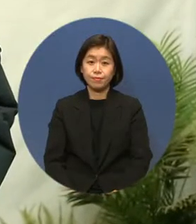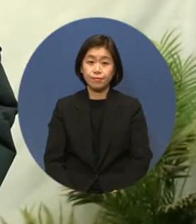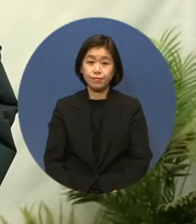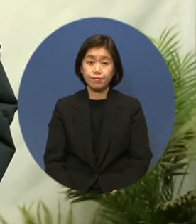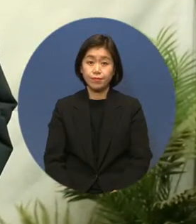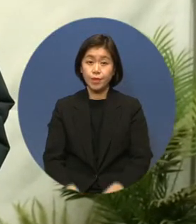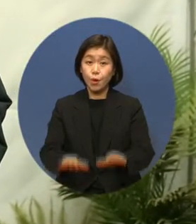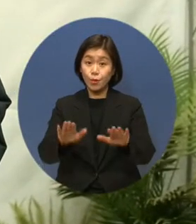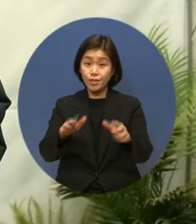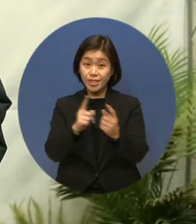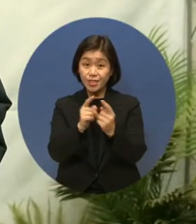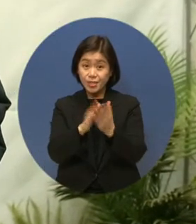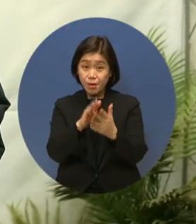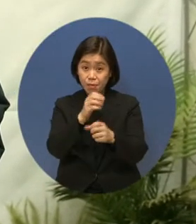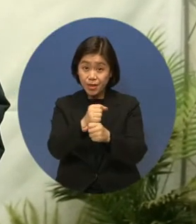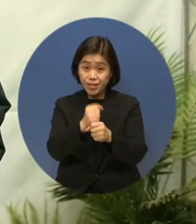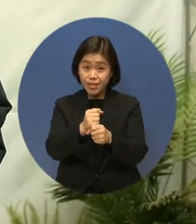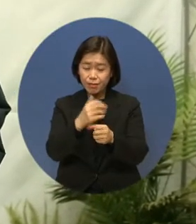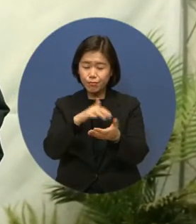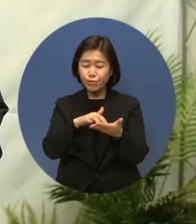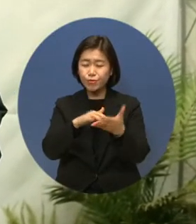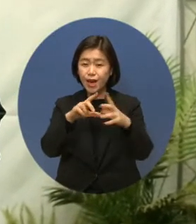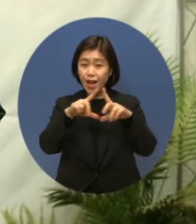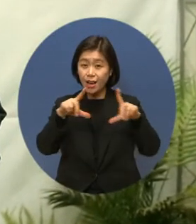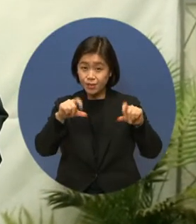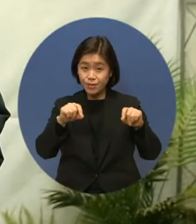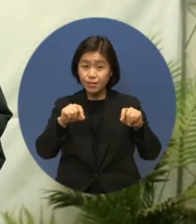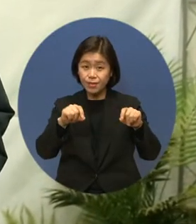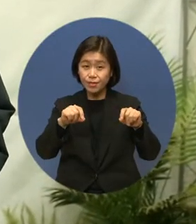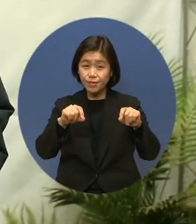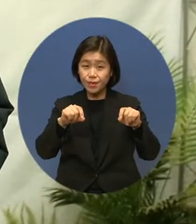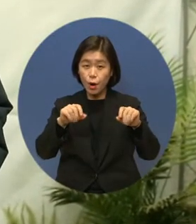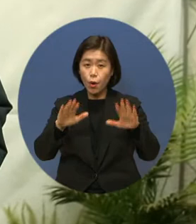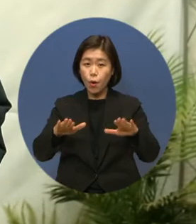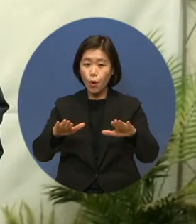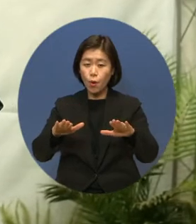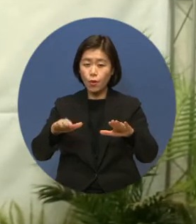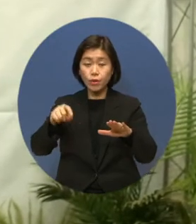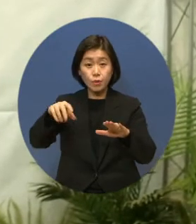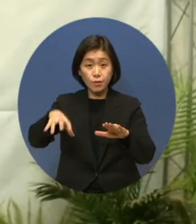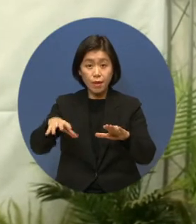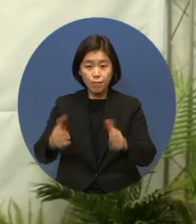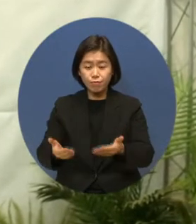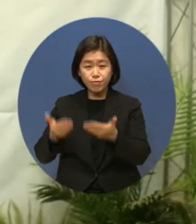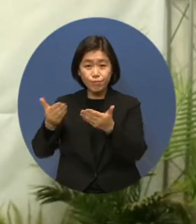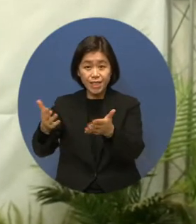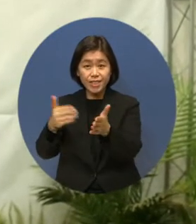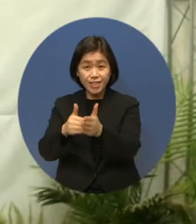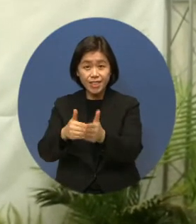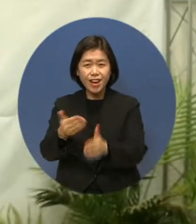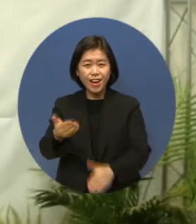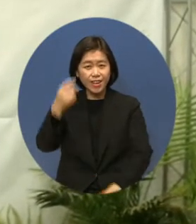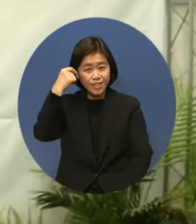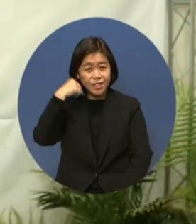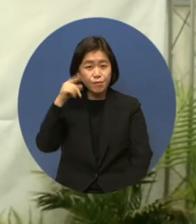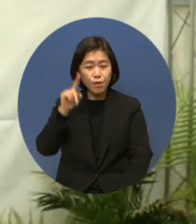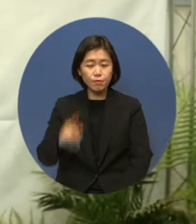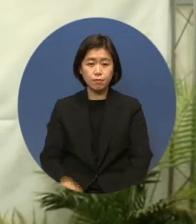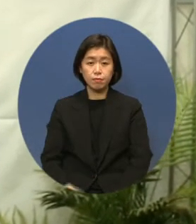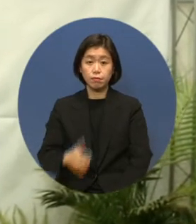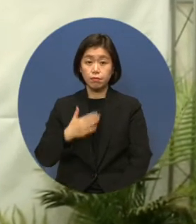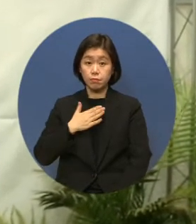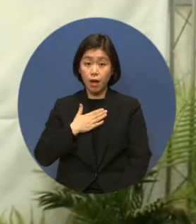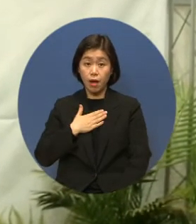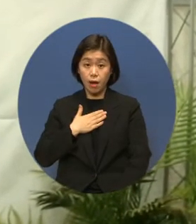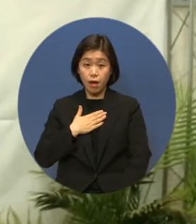이제 오늘 만들어진 점자 카드가 복지관에 이제 바로 기증이 됐는데 소감이 어때요? 저랑 다른